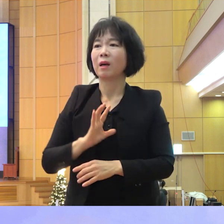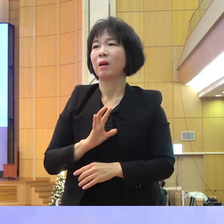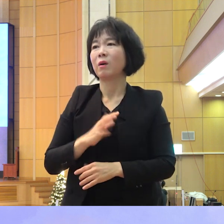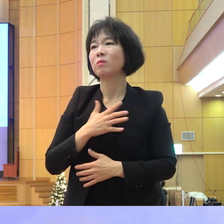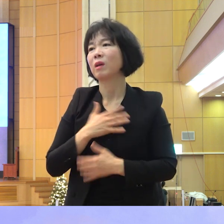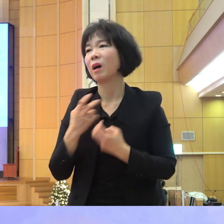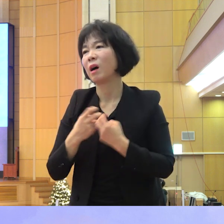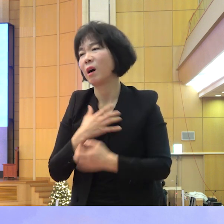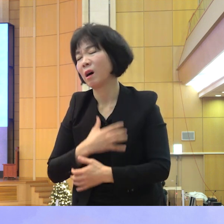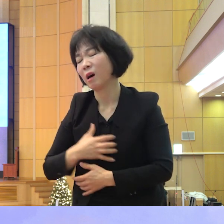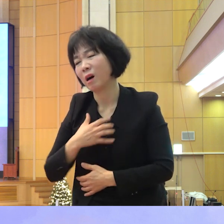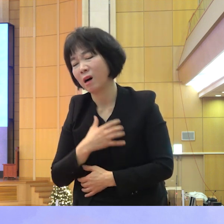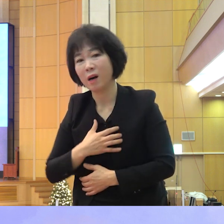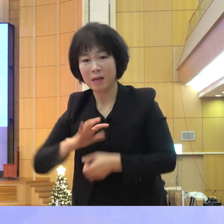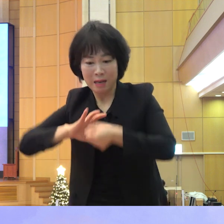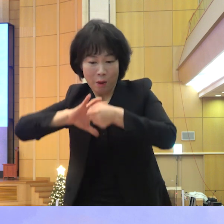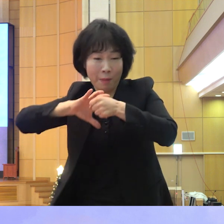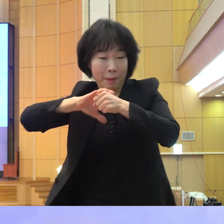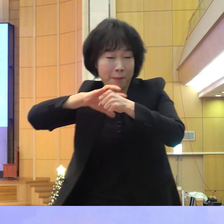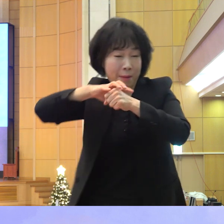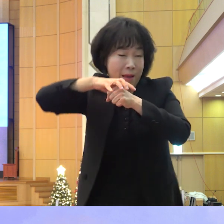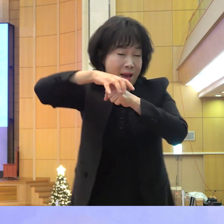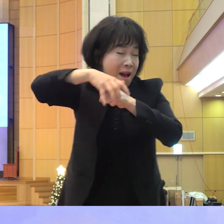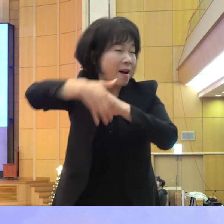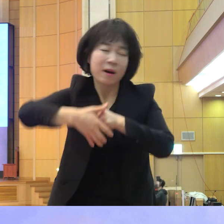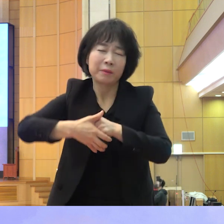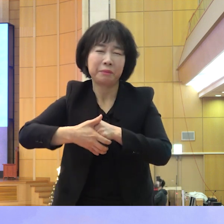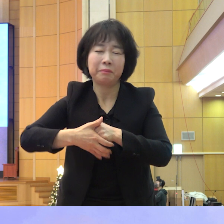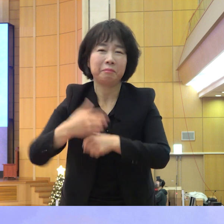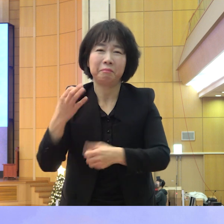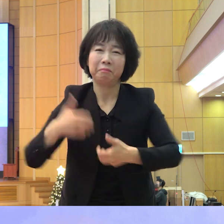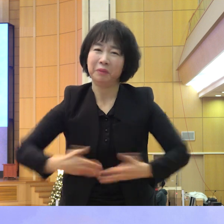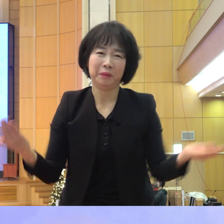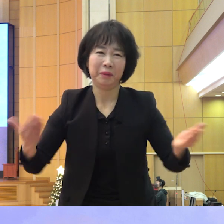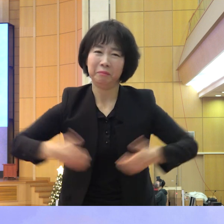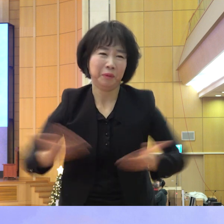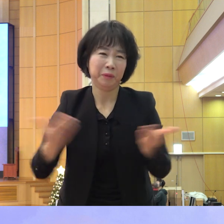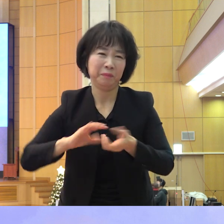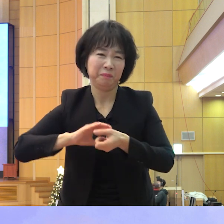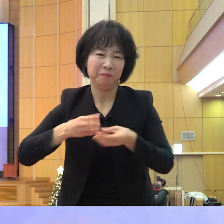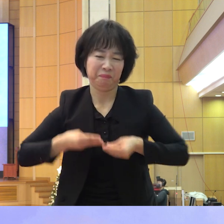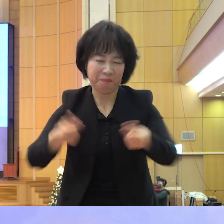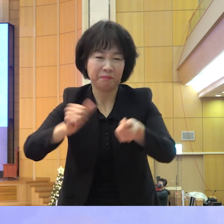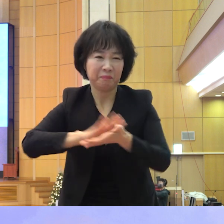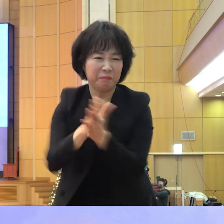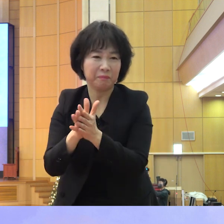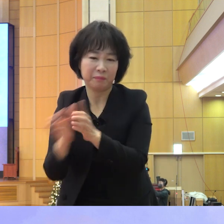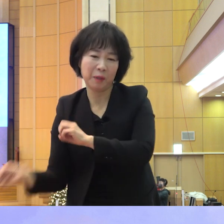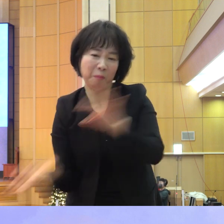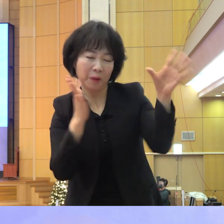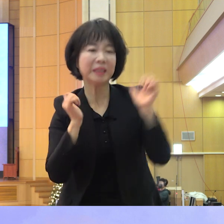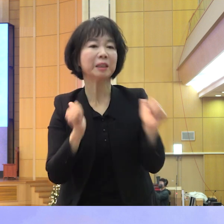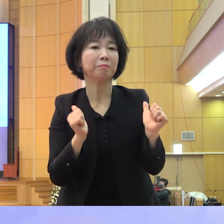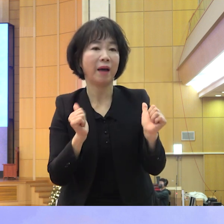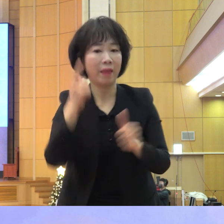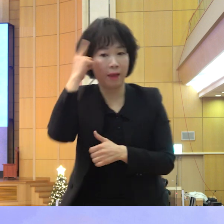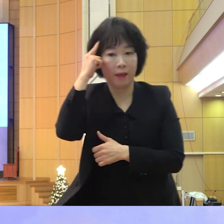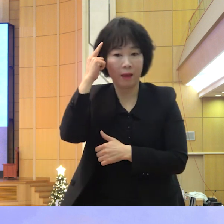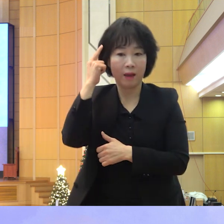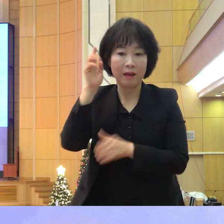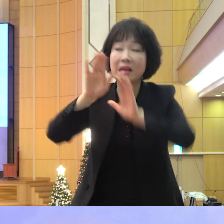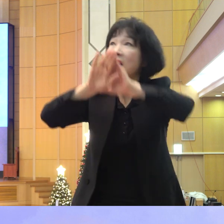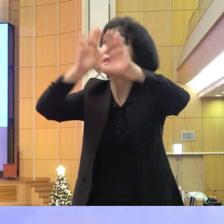수가 없으니까 온 세상을 싹 쓸어버리겠다. 사람으로부터 육축과 기는 것과 공중의 새까지